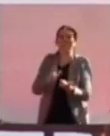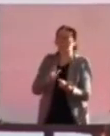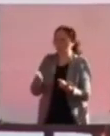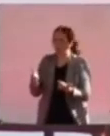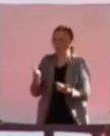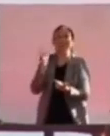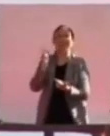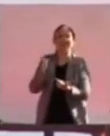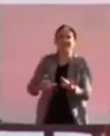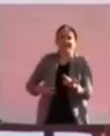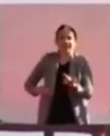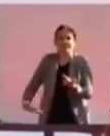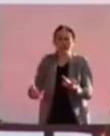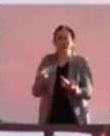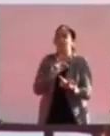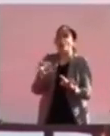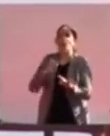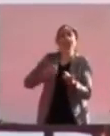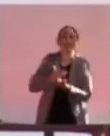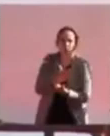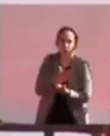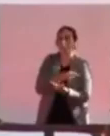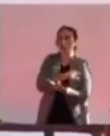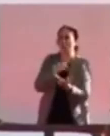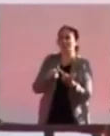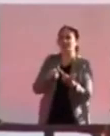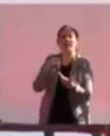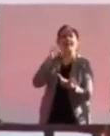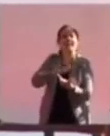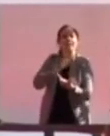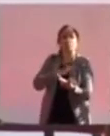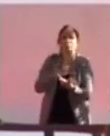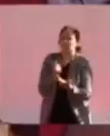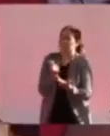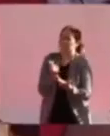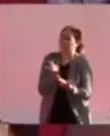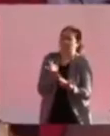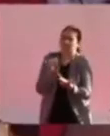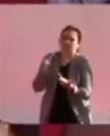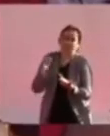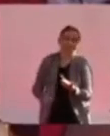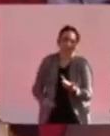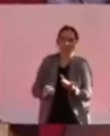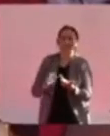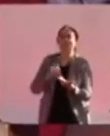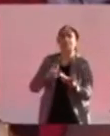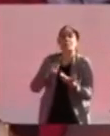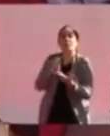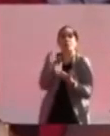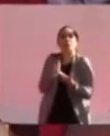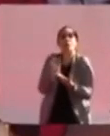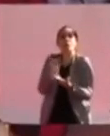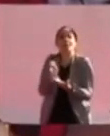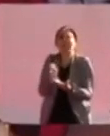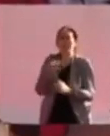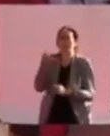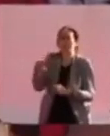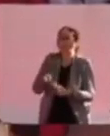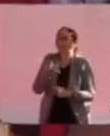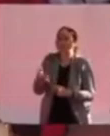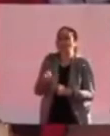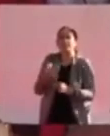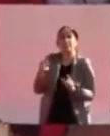per di più con una retribuzione ridicola in aggiunta la nostra formazione è sempre messa in secondo piano rispetto alle esigenze assistenziali